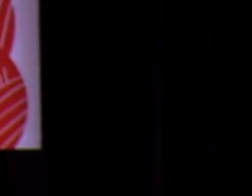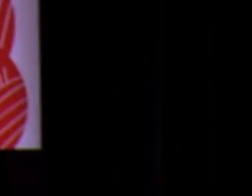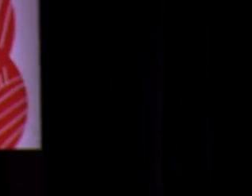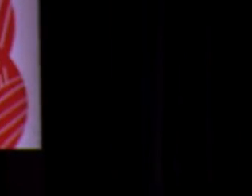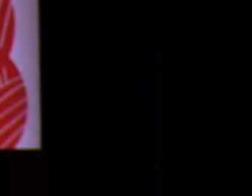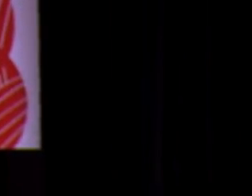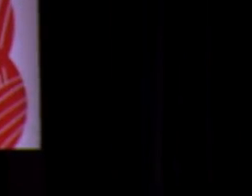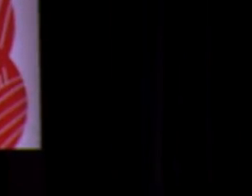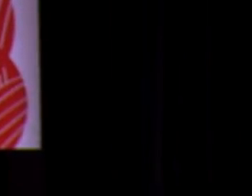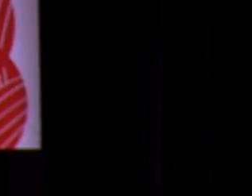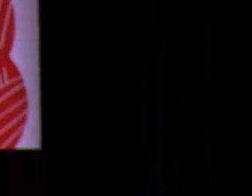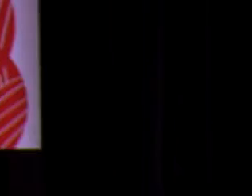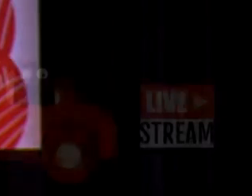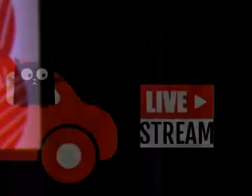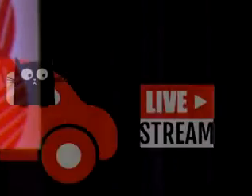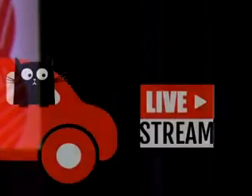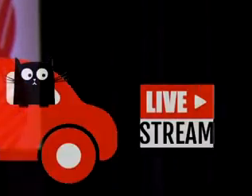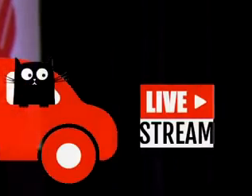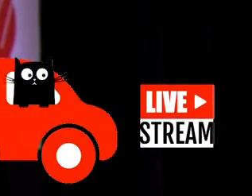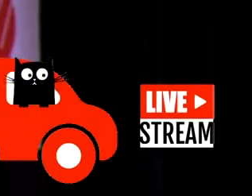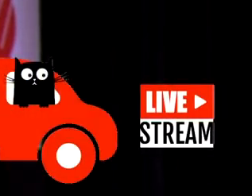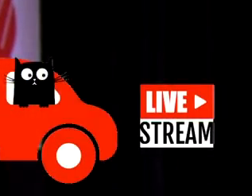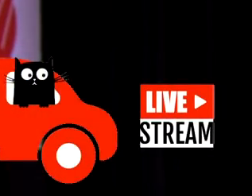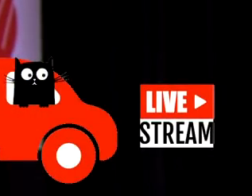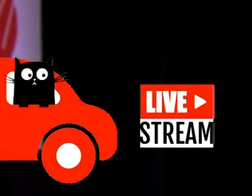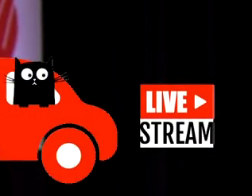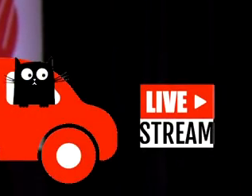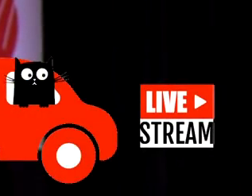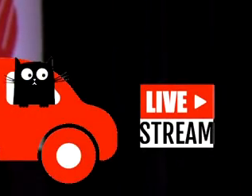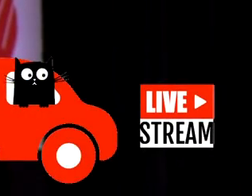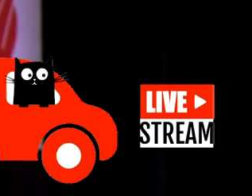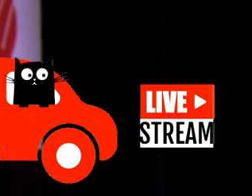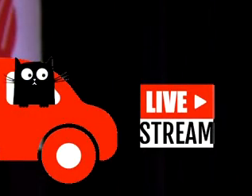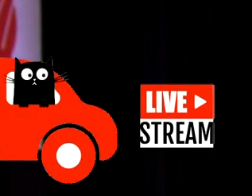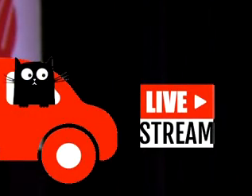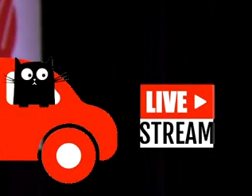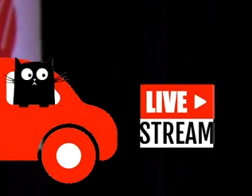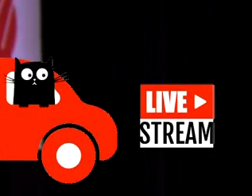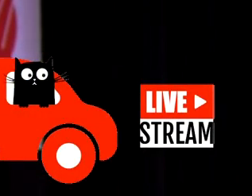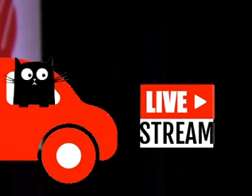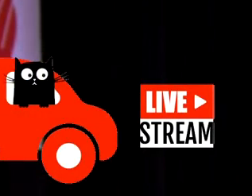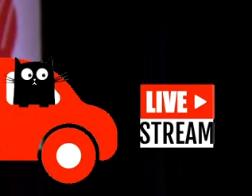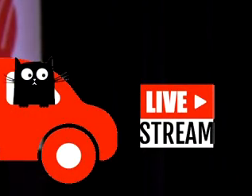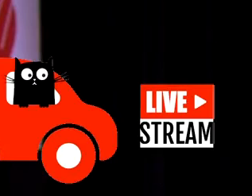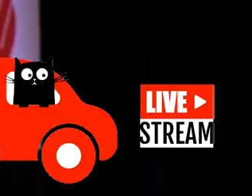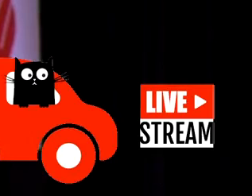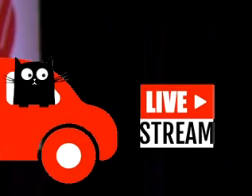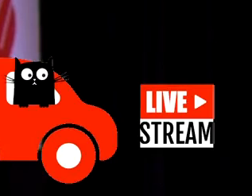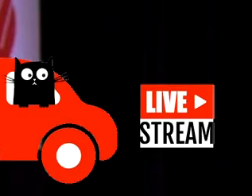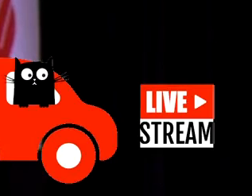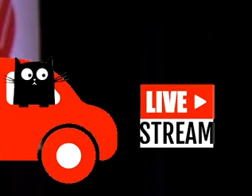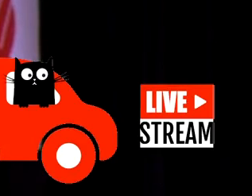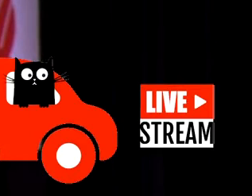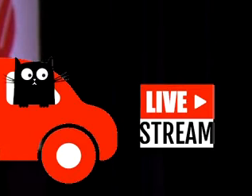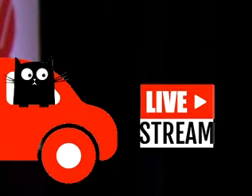στο αυτί και από το αυτί στο στόμα και ζουν και σήμερα ακόμα. Ταξίδεψαν με το πιο φθαρτό και